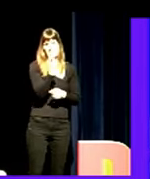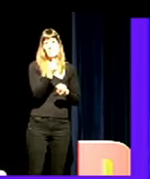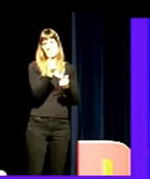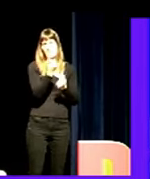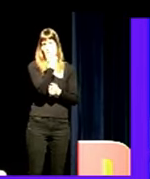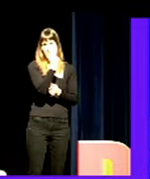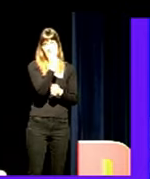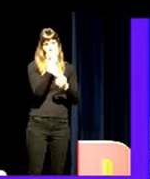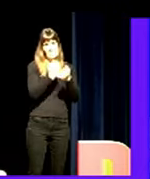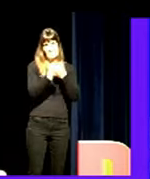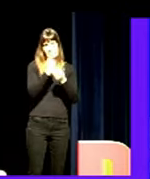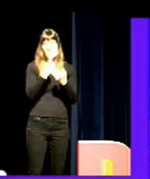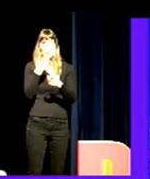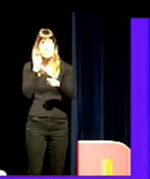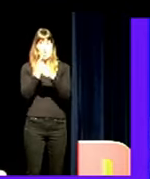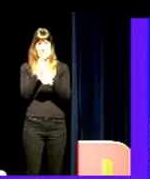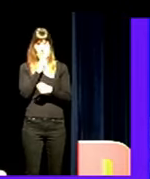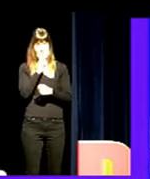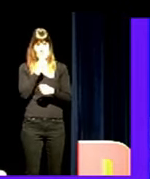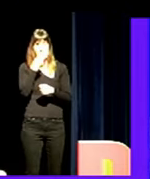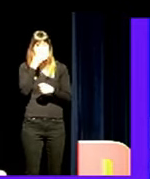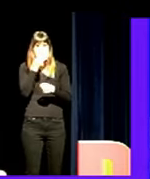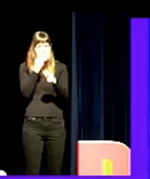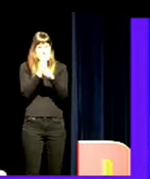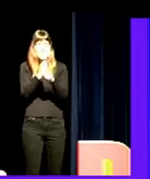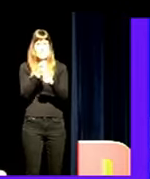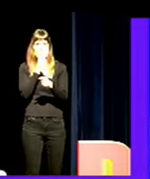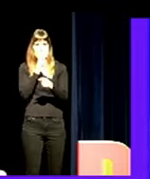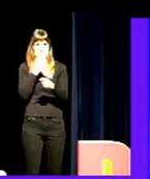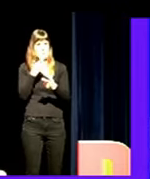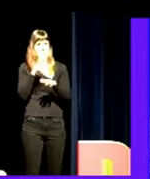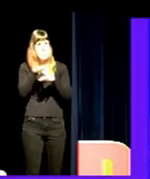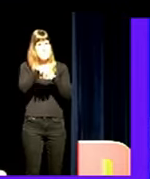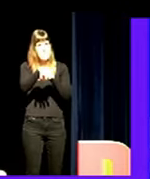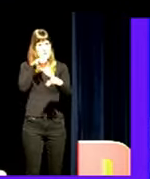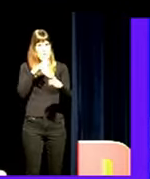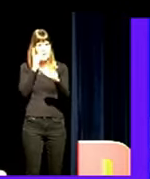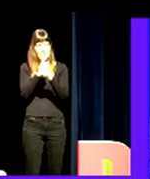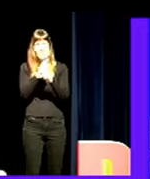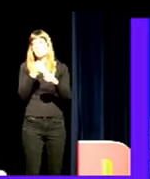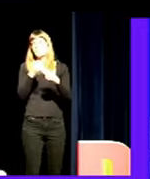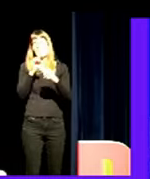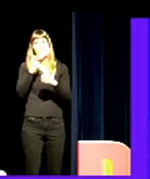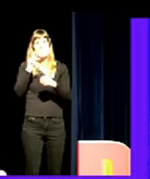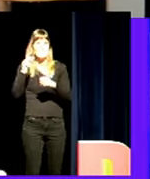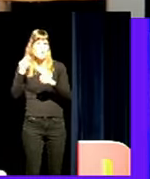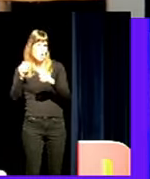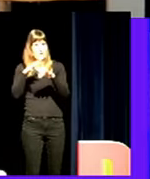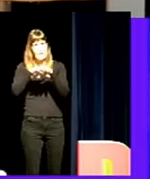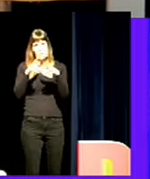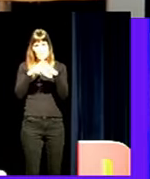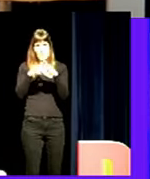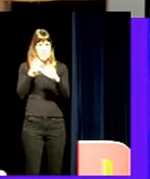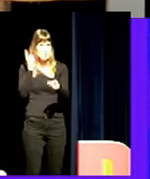Nola jatun horren kontra, ez da? Nola jatun Facebook baten kontra, nola jatun Twitter, Instagram, TikTok, nola jatun horren